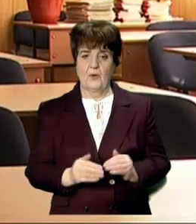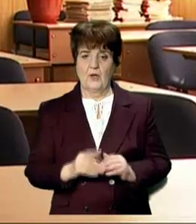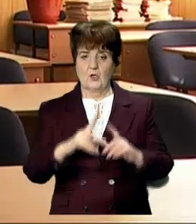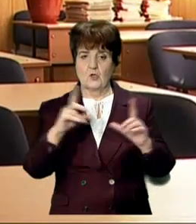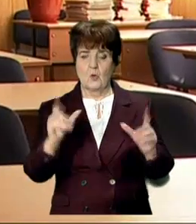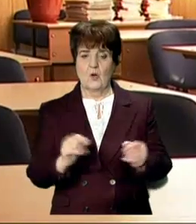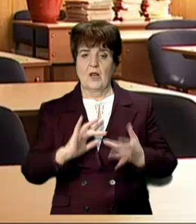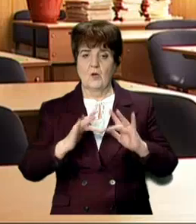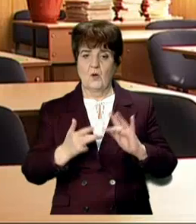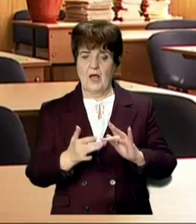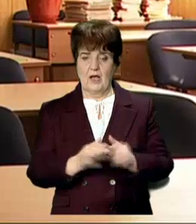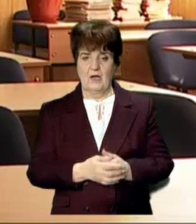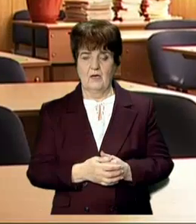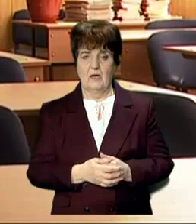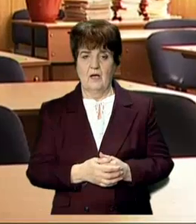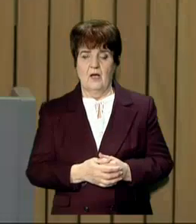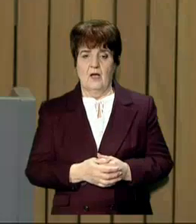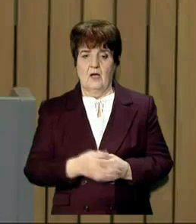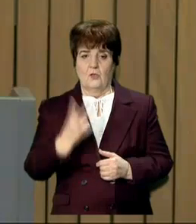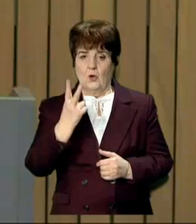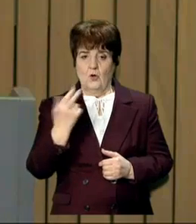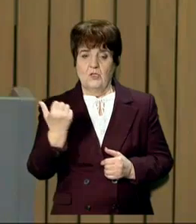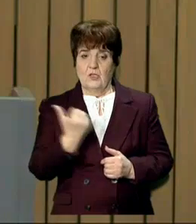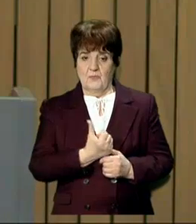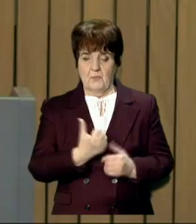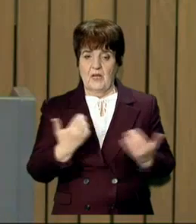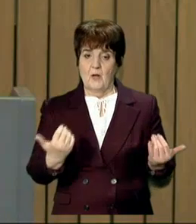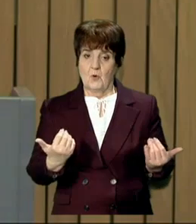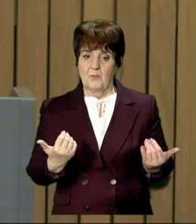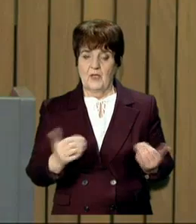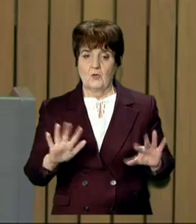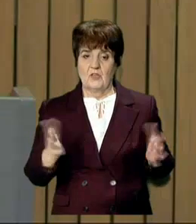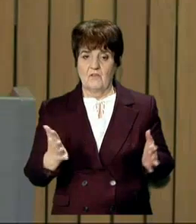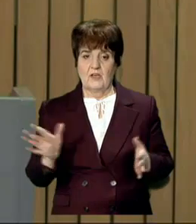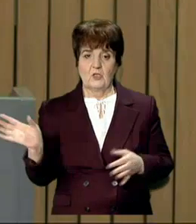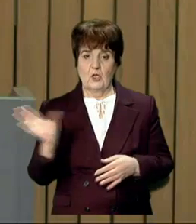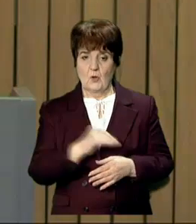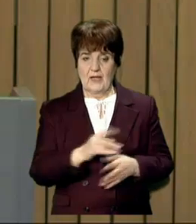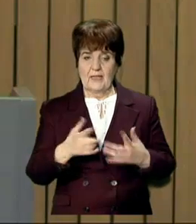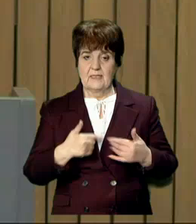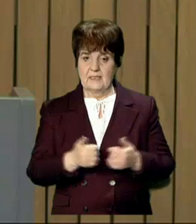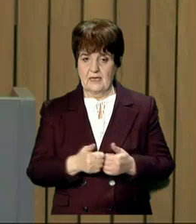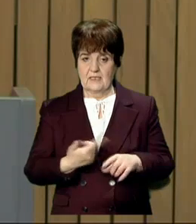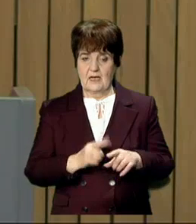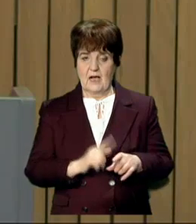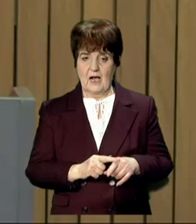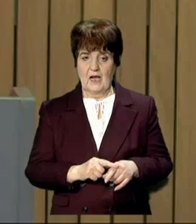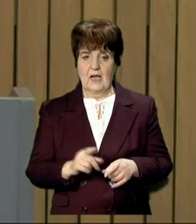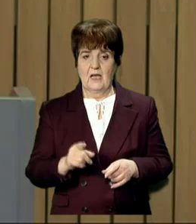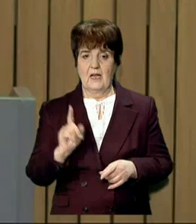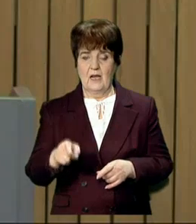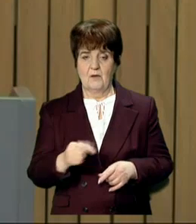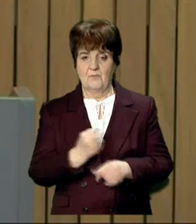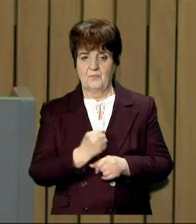școlilor în online. Inițial pentru 2 săptămâni, la momentul de față, absolut toate secțiile pe care le-am reactivat pentru